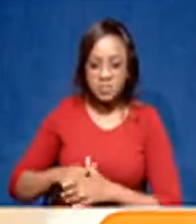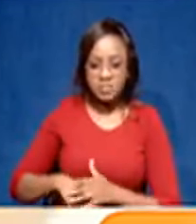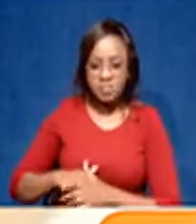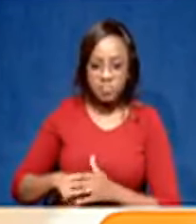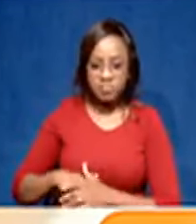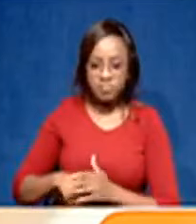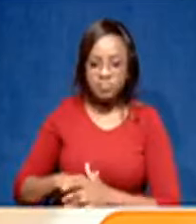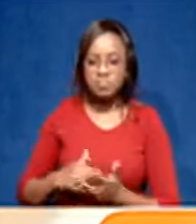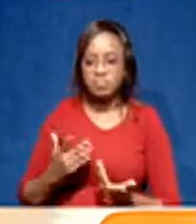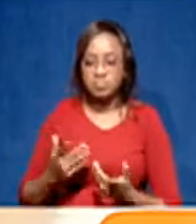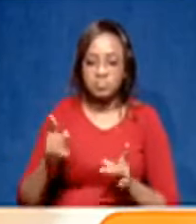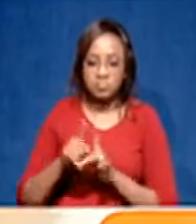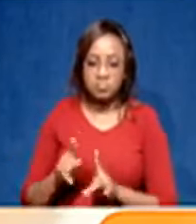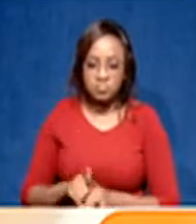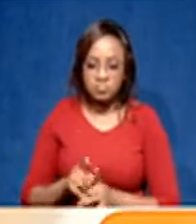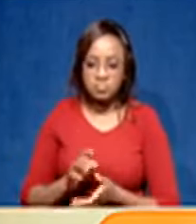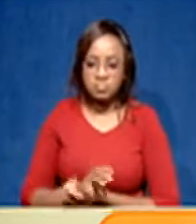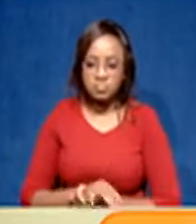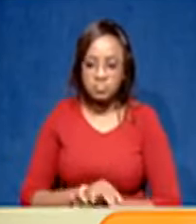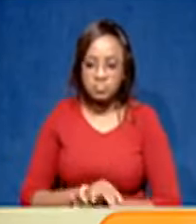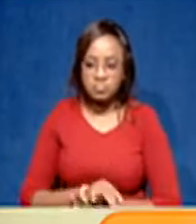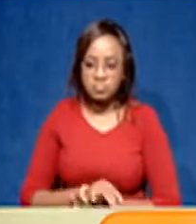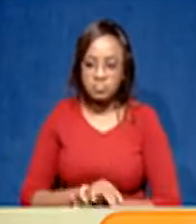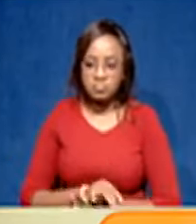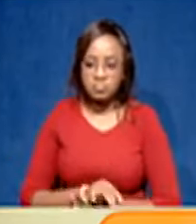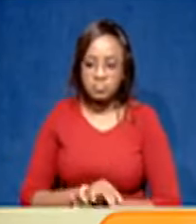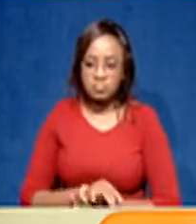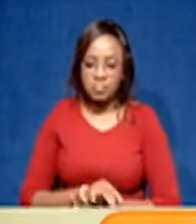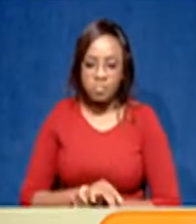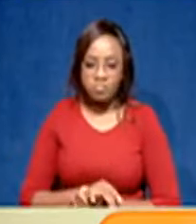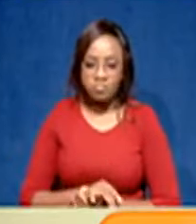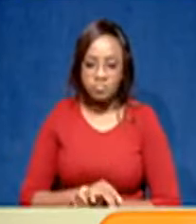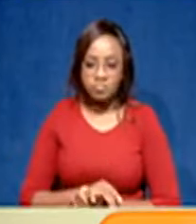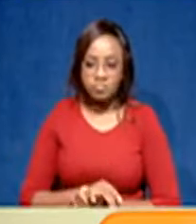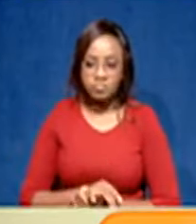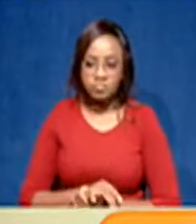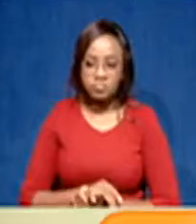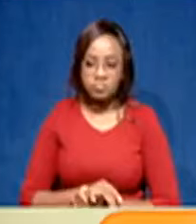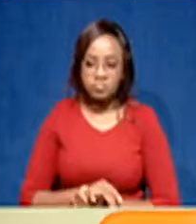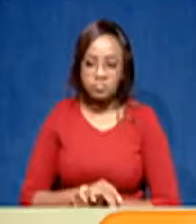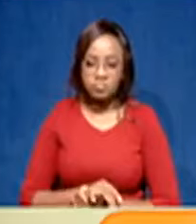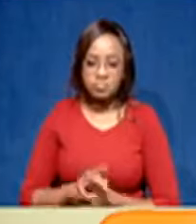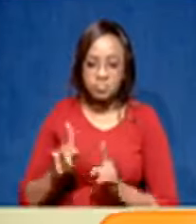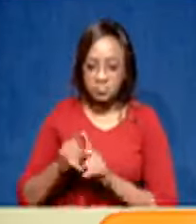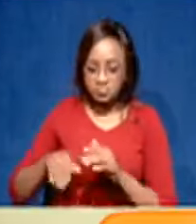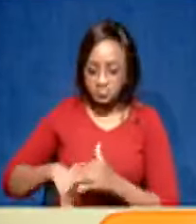ugonjwa huu wenye viwango tofauti. Na sasa madhara yake long term inaweza kuwa inaleta liver